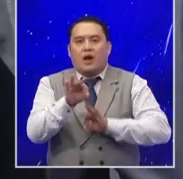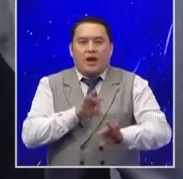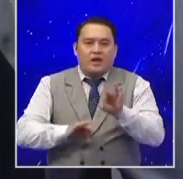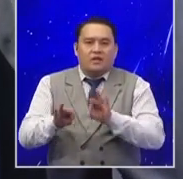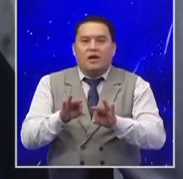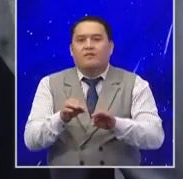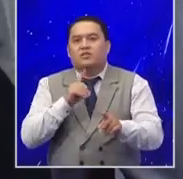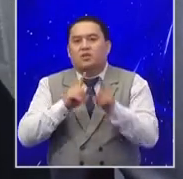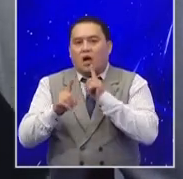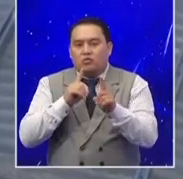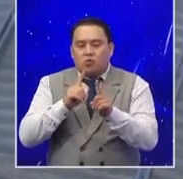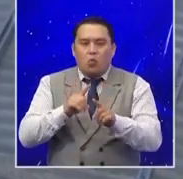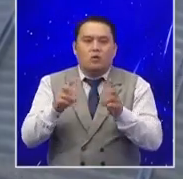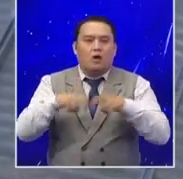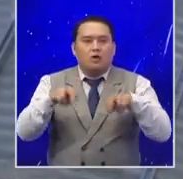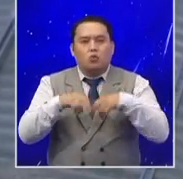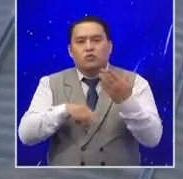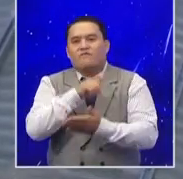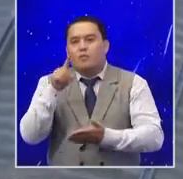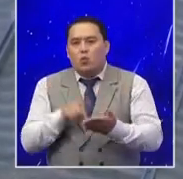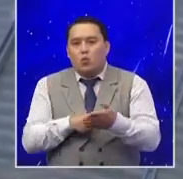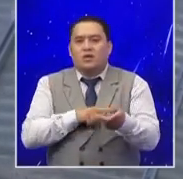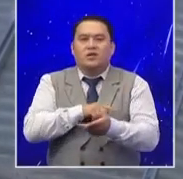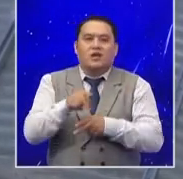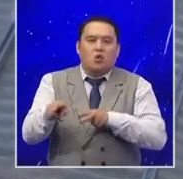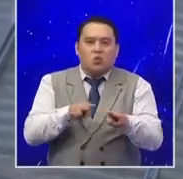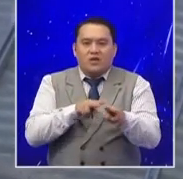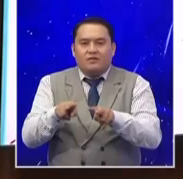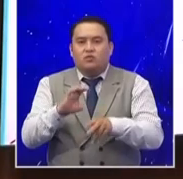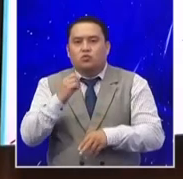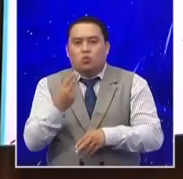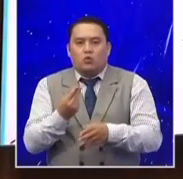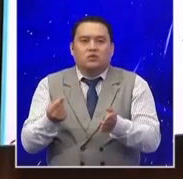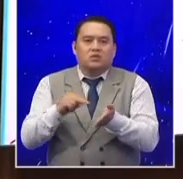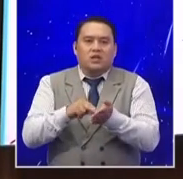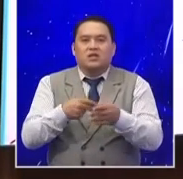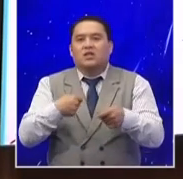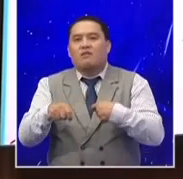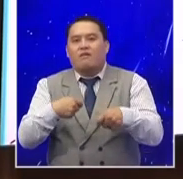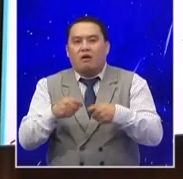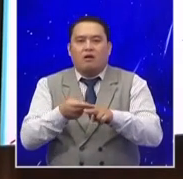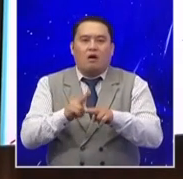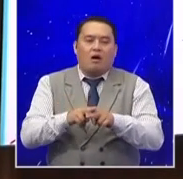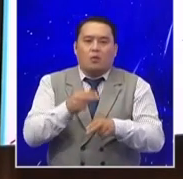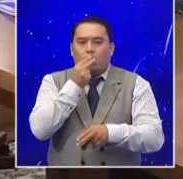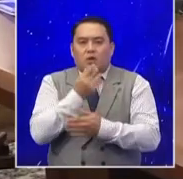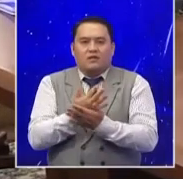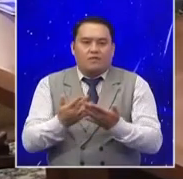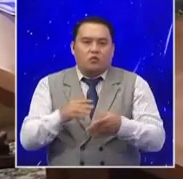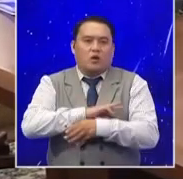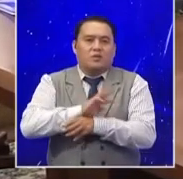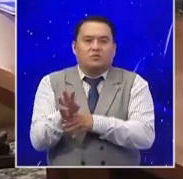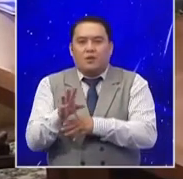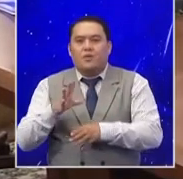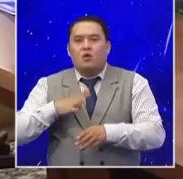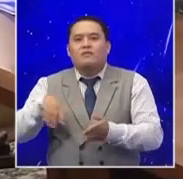В ходе селекторного заседания также рассмотрены вопросы регулирования цен на социально значимые товары и обеспечения продовольствием. Как